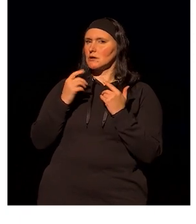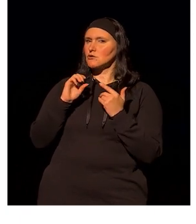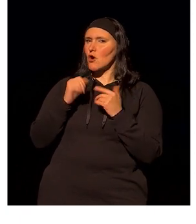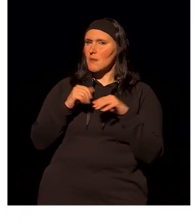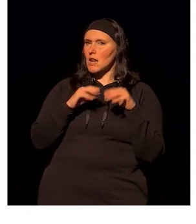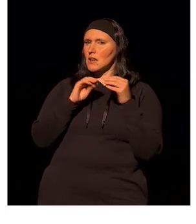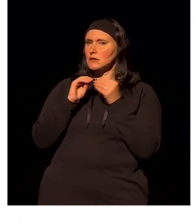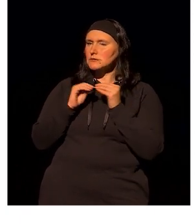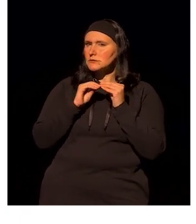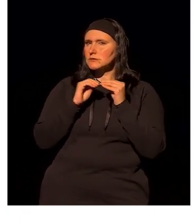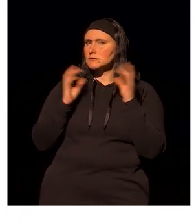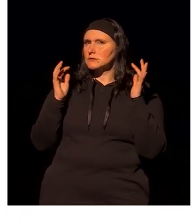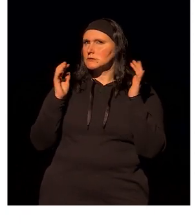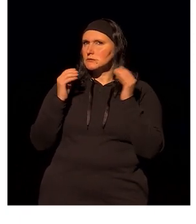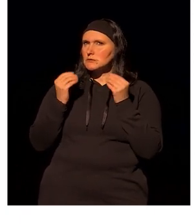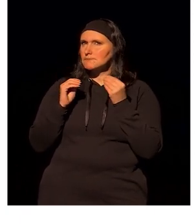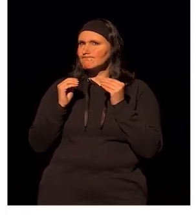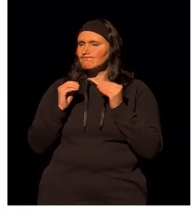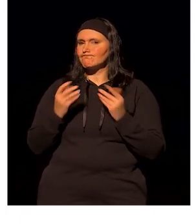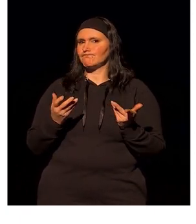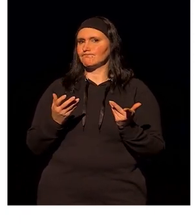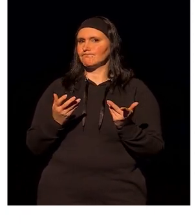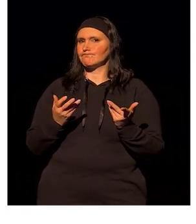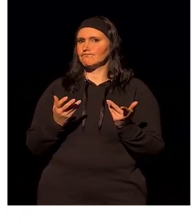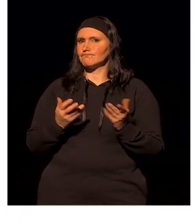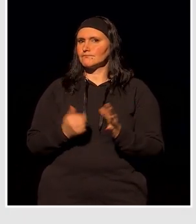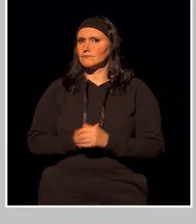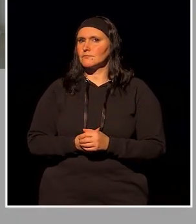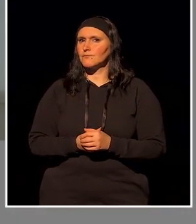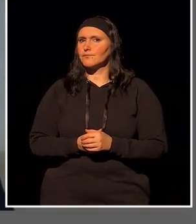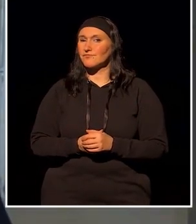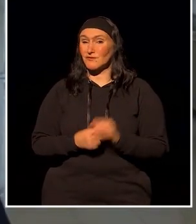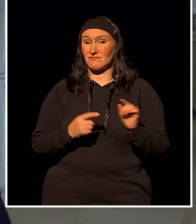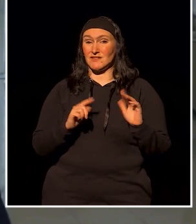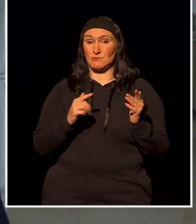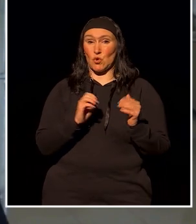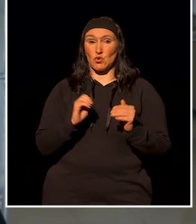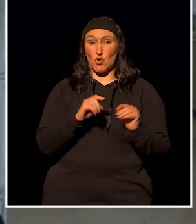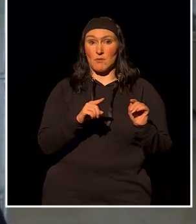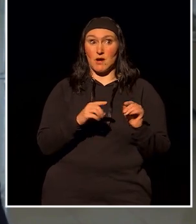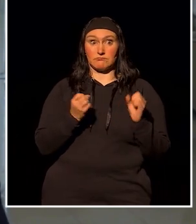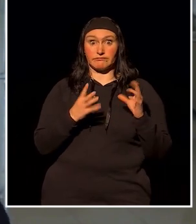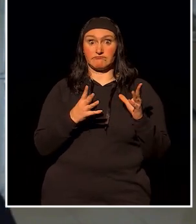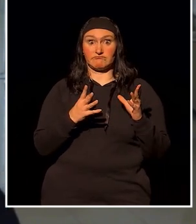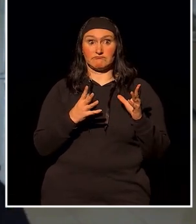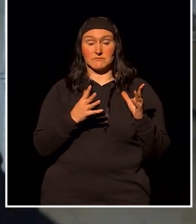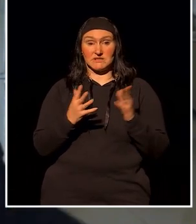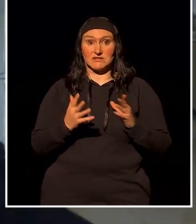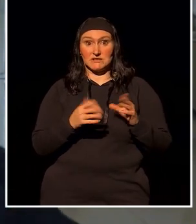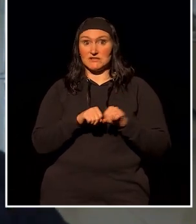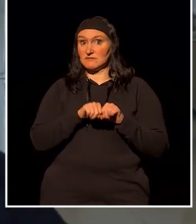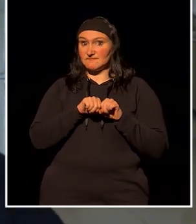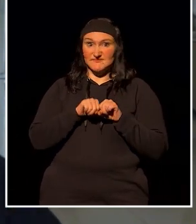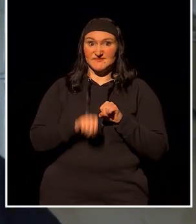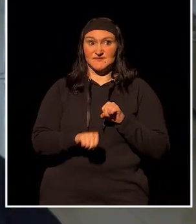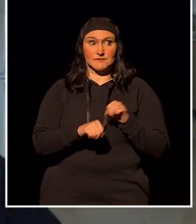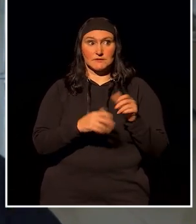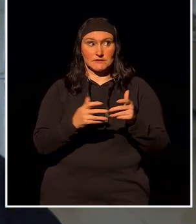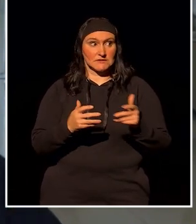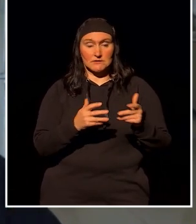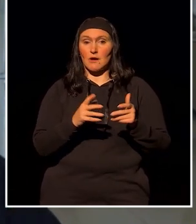Der Zivilisationsbruch, den wir hier am 7. Oktober hatten, muss uns dazu zwingen, Dinge nochmal neu zu überlegen und zu